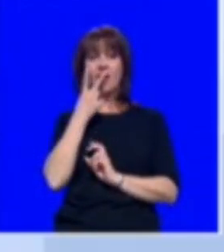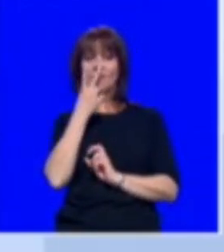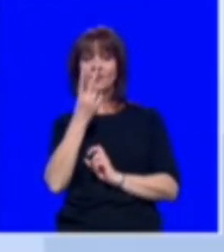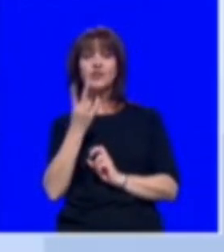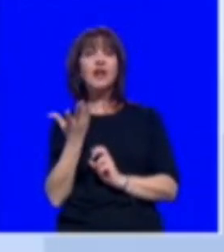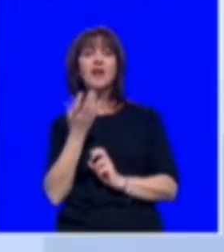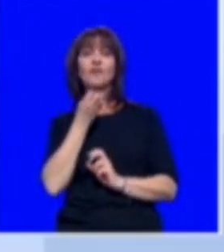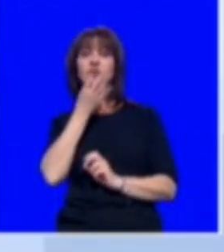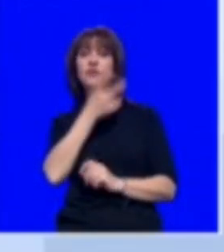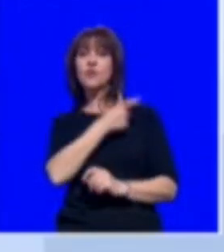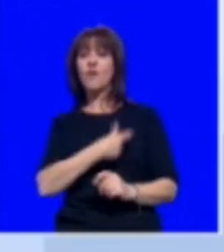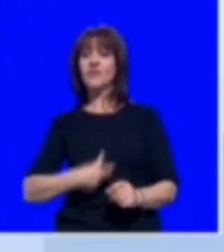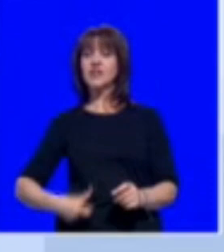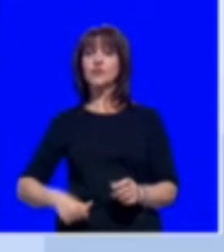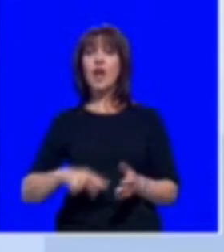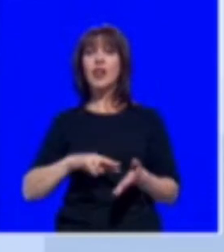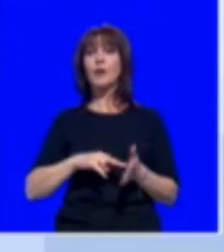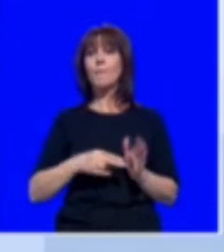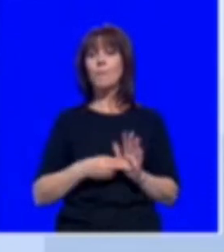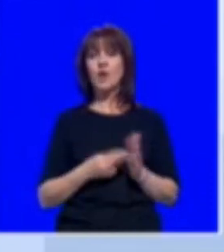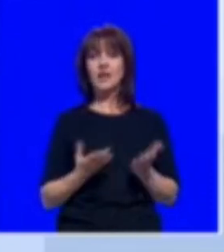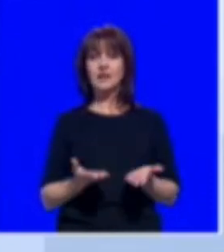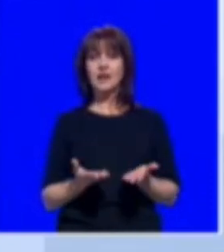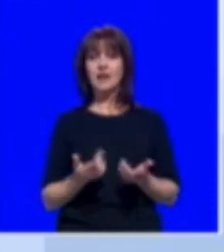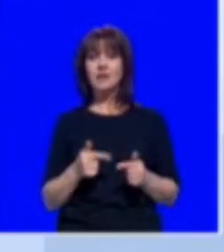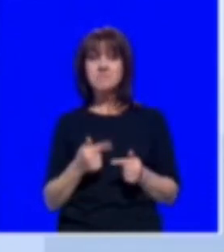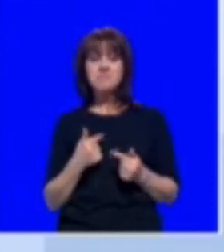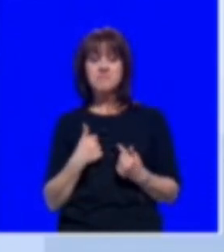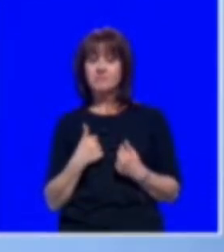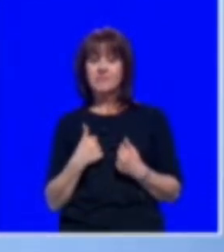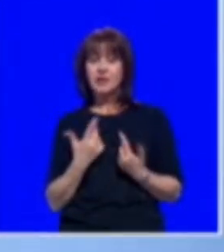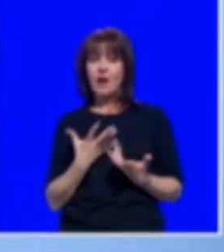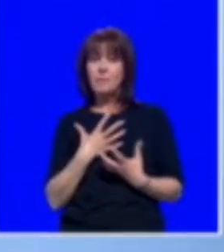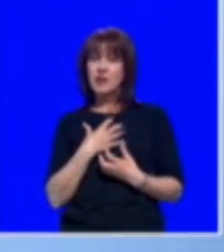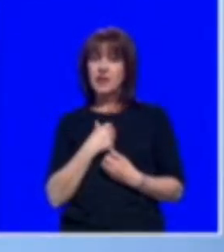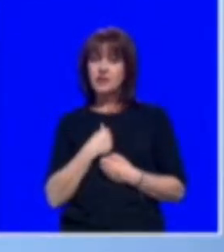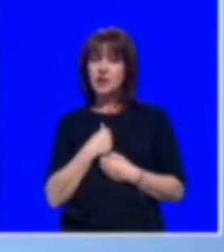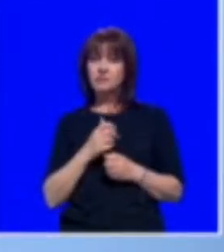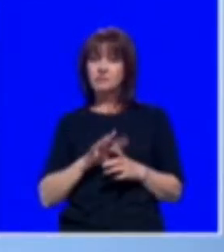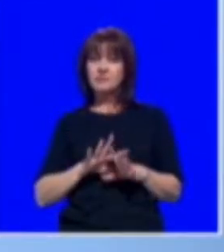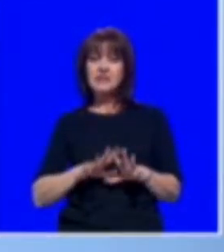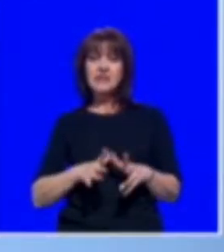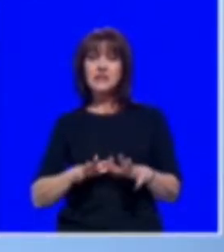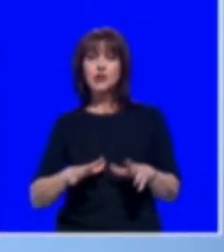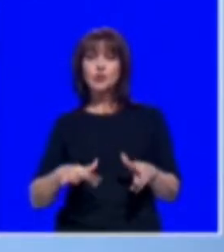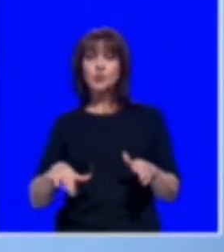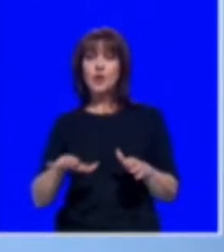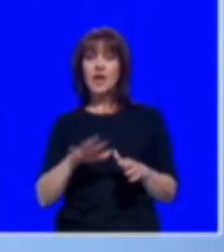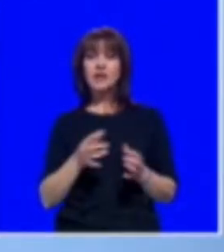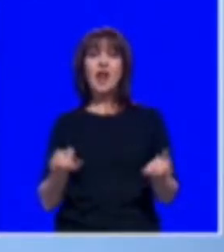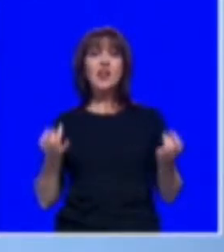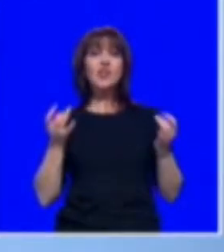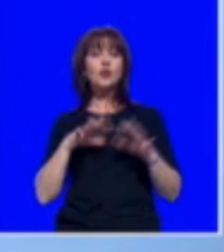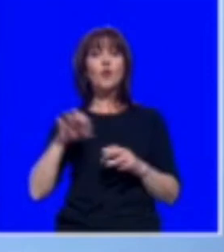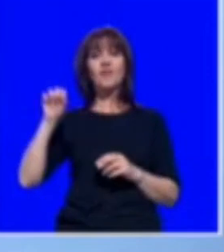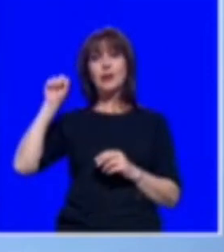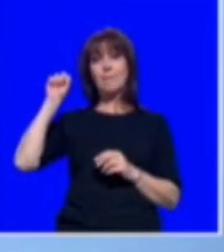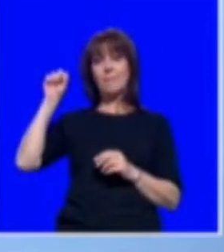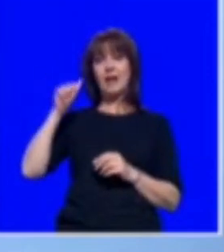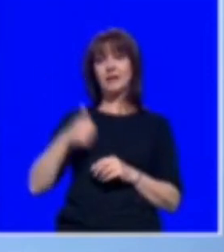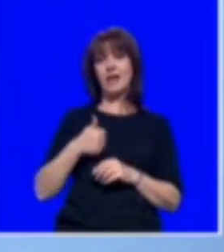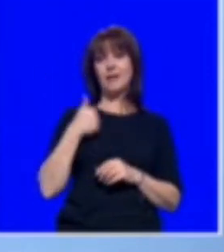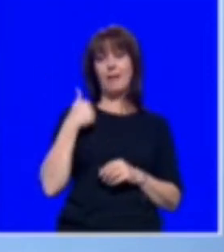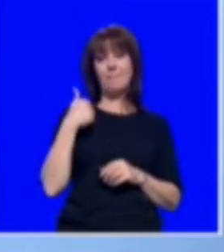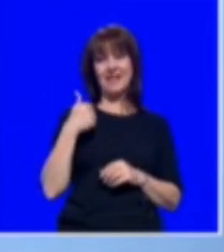националната политика обаче? Mm-hmm. Виждам. И това, което най-много ме тревожи, е състоянието на лявата партия, на